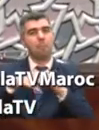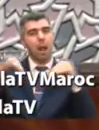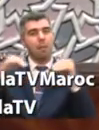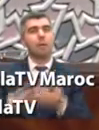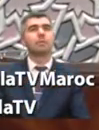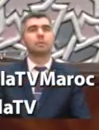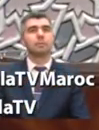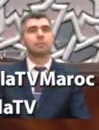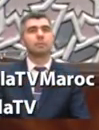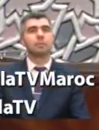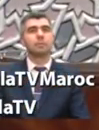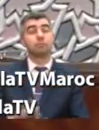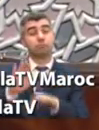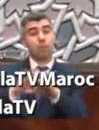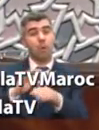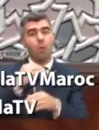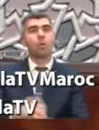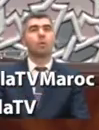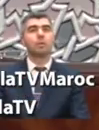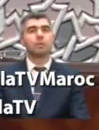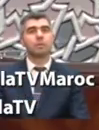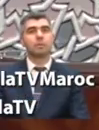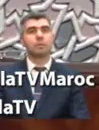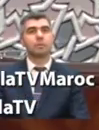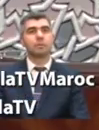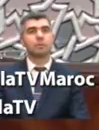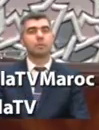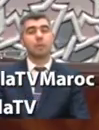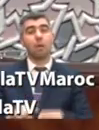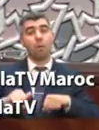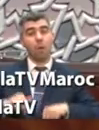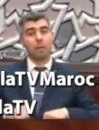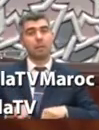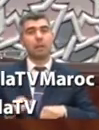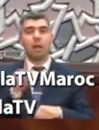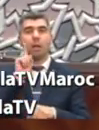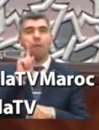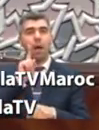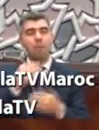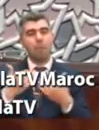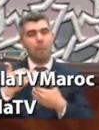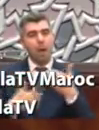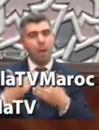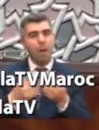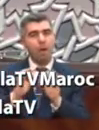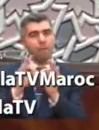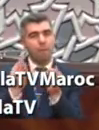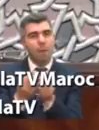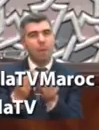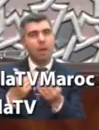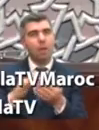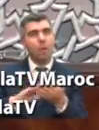المدني، يخبر فيها بما يلي: طلب السيدة وزيرة الأسرة والتضامن والمساواة والتنمية